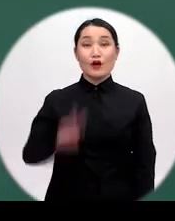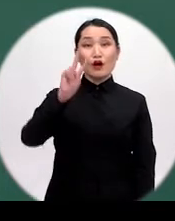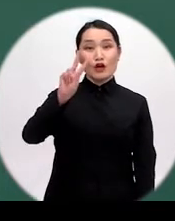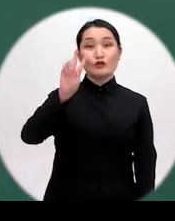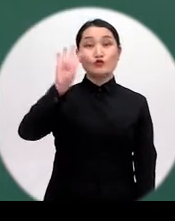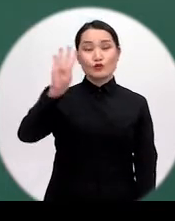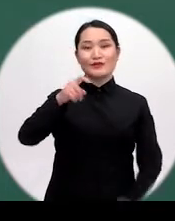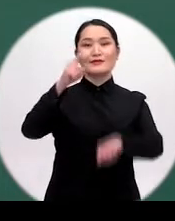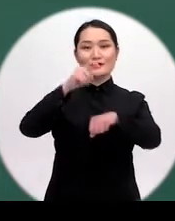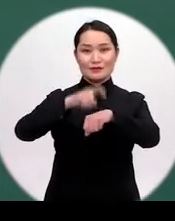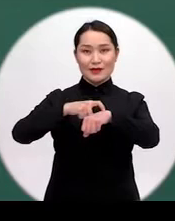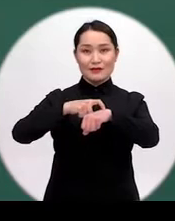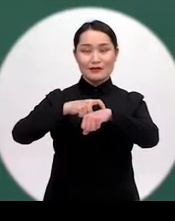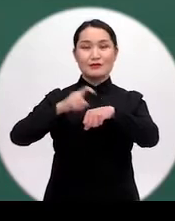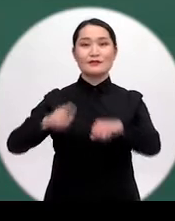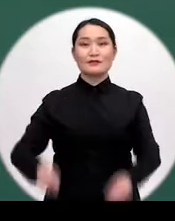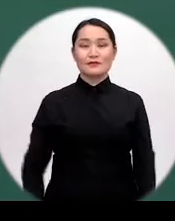цаг.